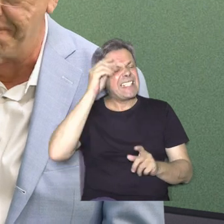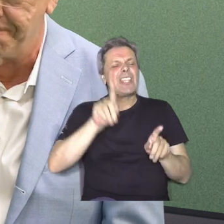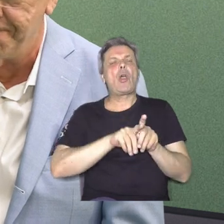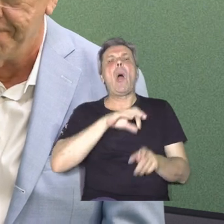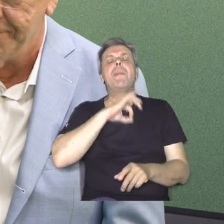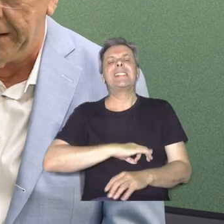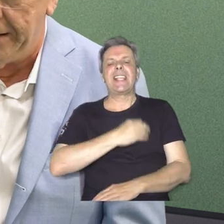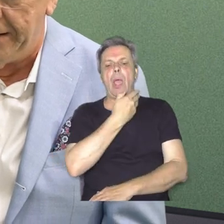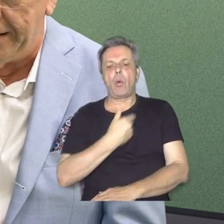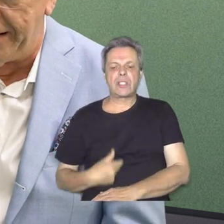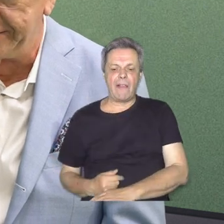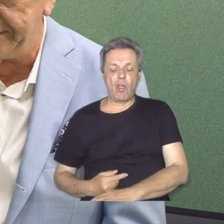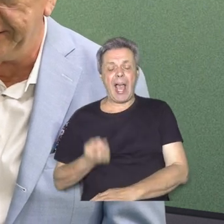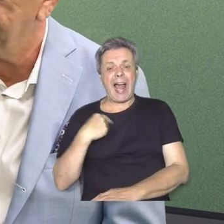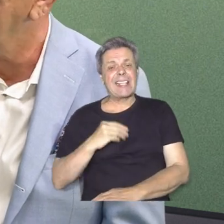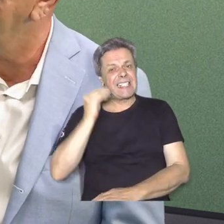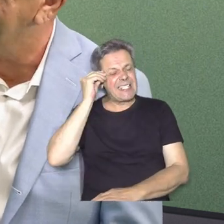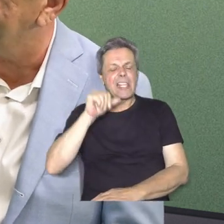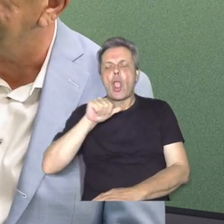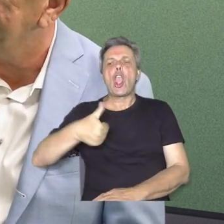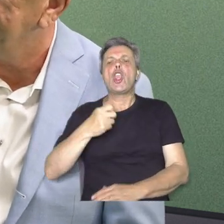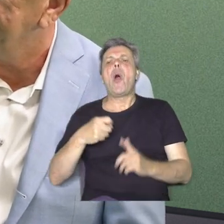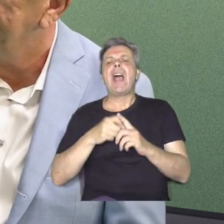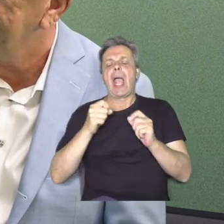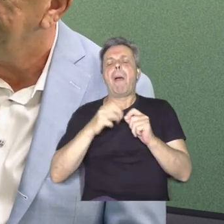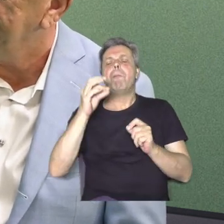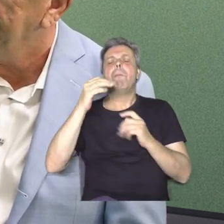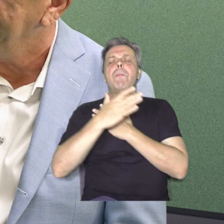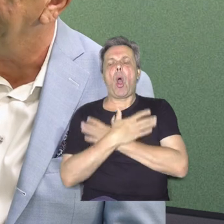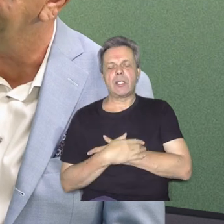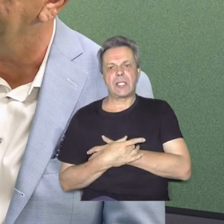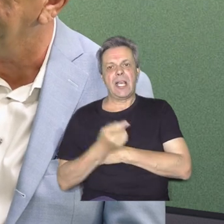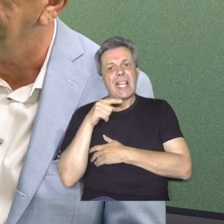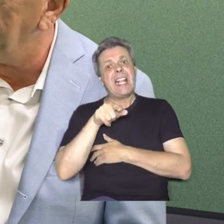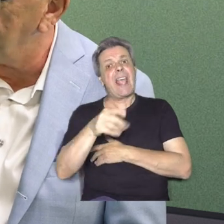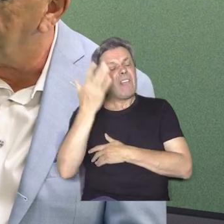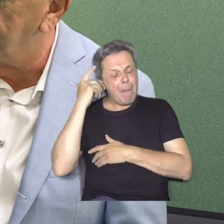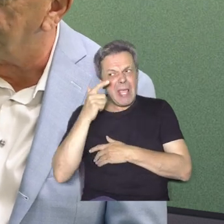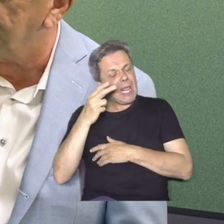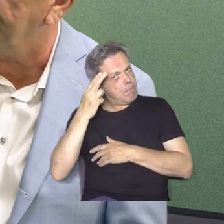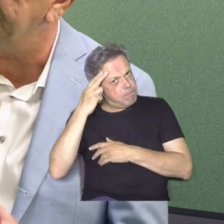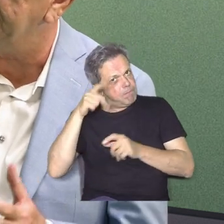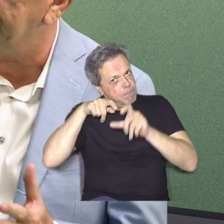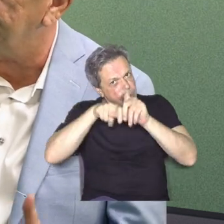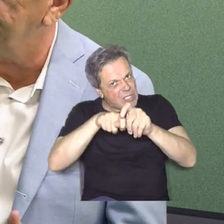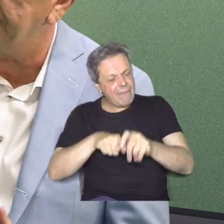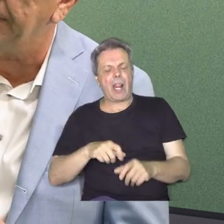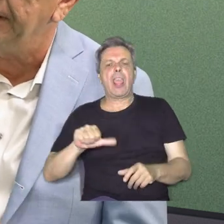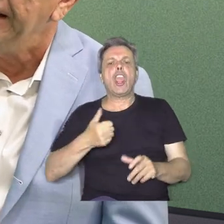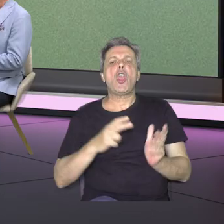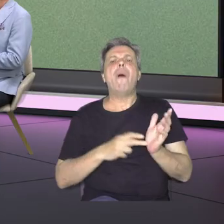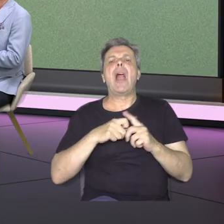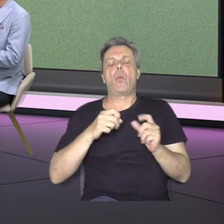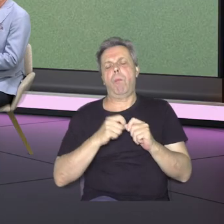Jugoslavije. A sam se sjetio Jovanke Broz. Jeste li bili u dodiru s njom? Jeste li je